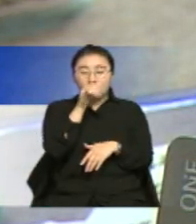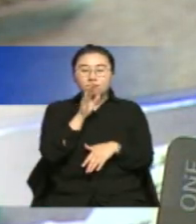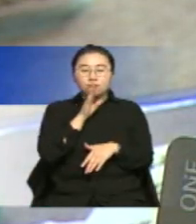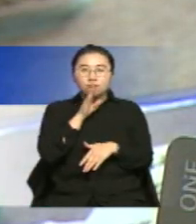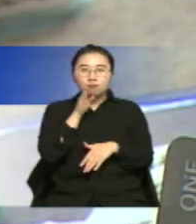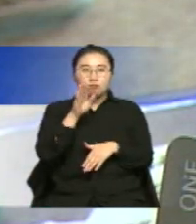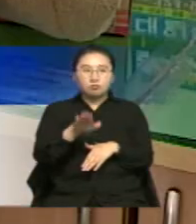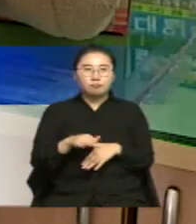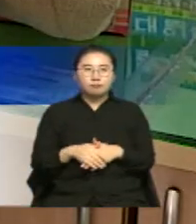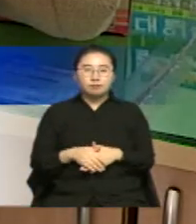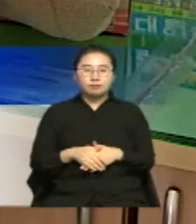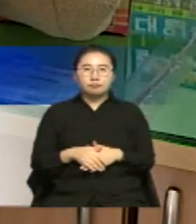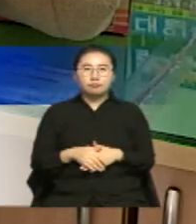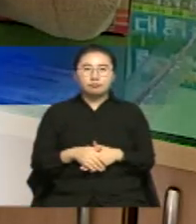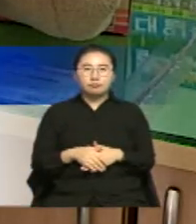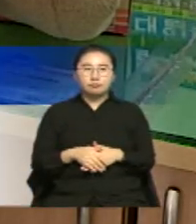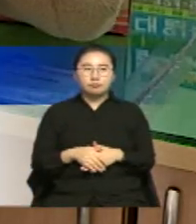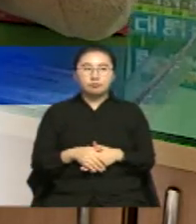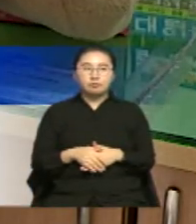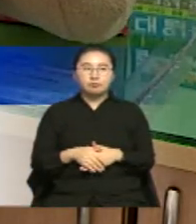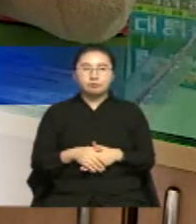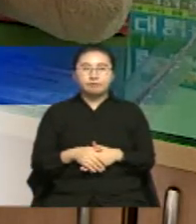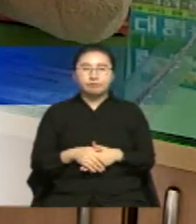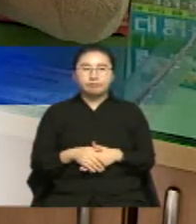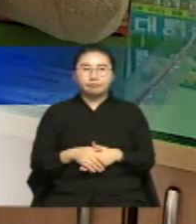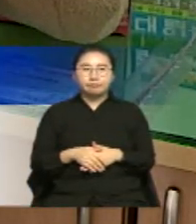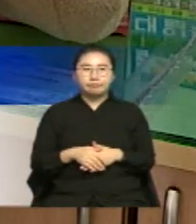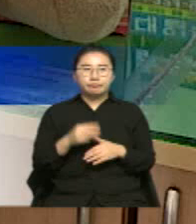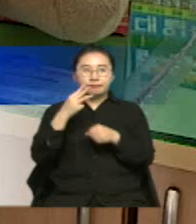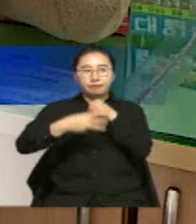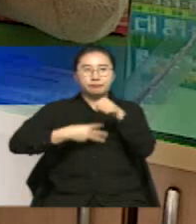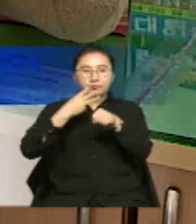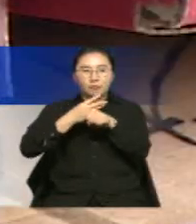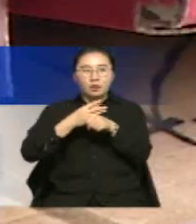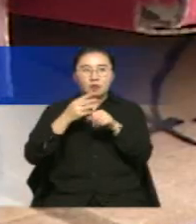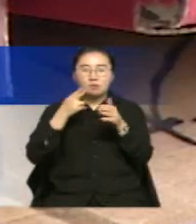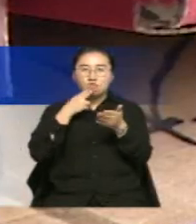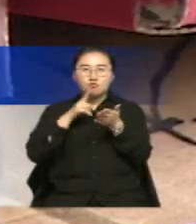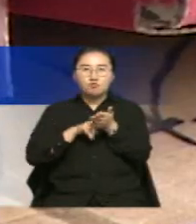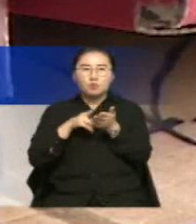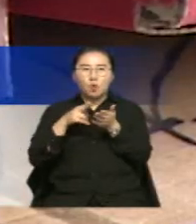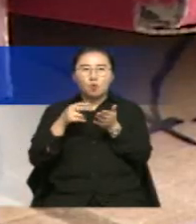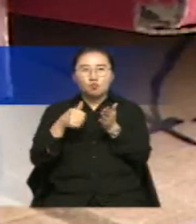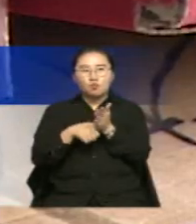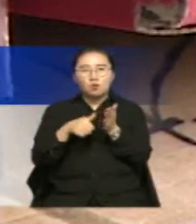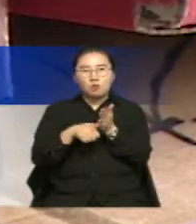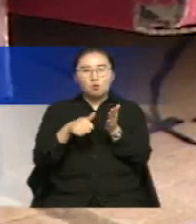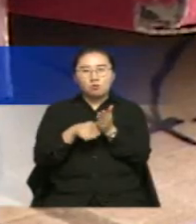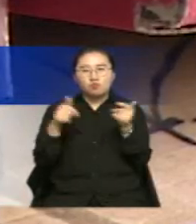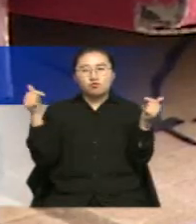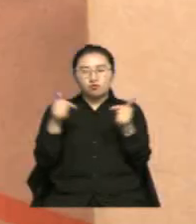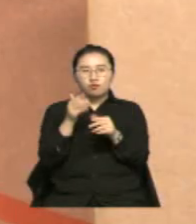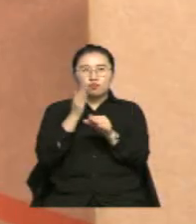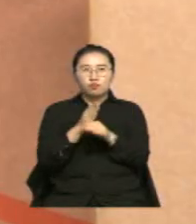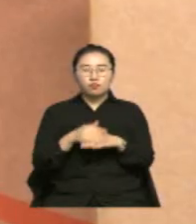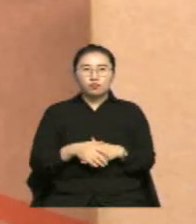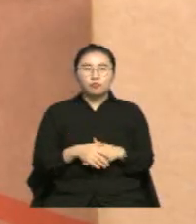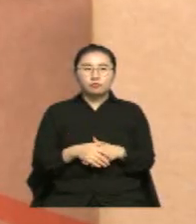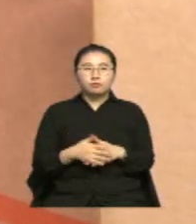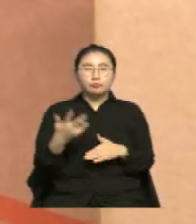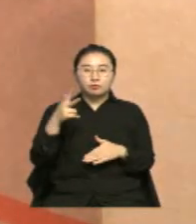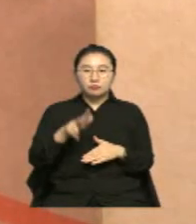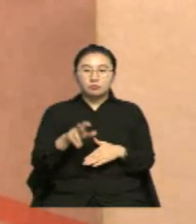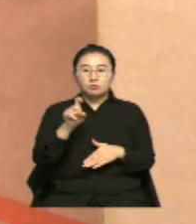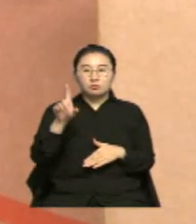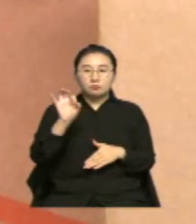이제 개개인 고객들이 좀 많긴 해요. 계속 3년 연속 지금 우편 물량이 망원동이 감소하고 있어요.